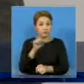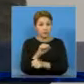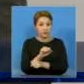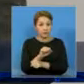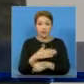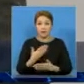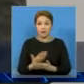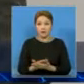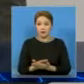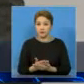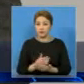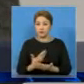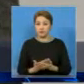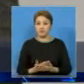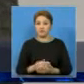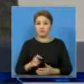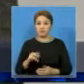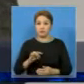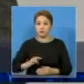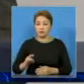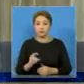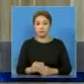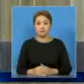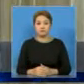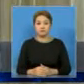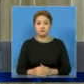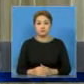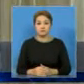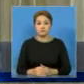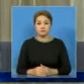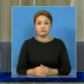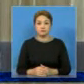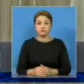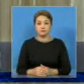на проекте, который реализуется в Айтекебийском районе.